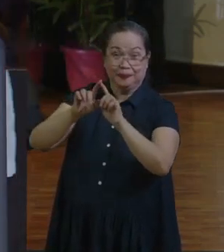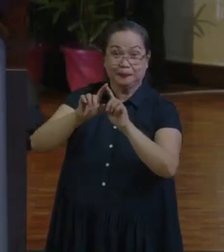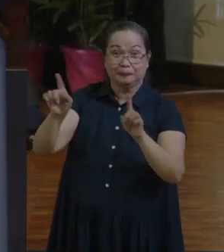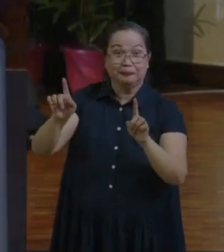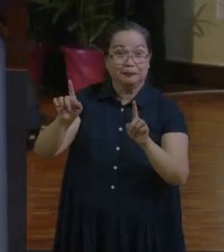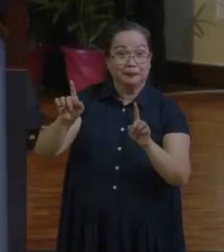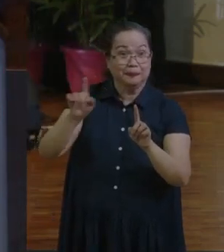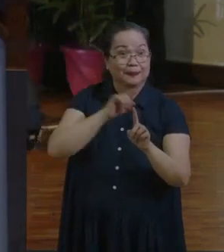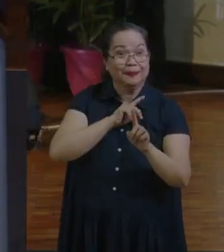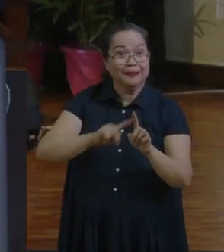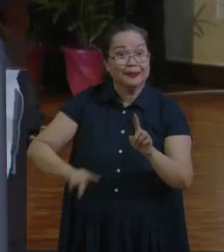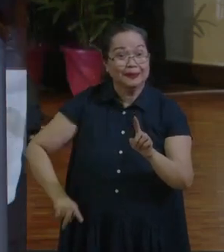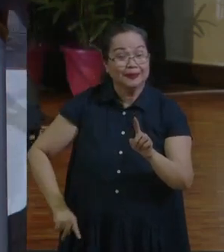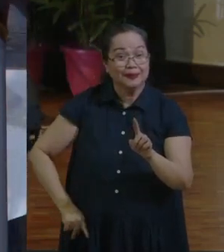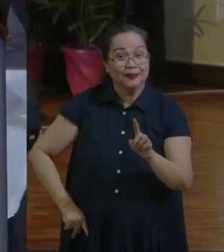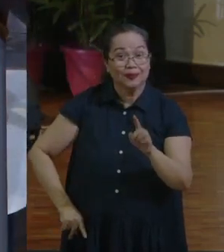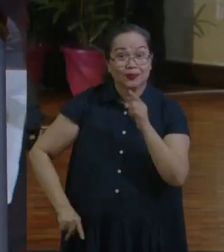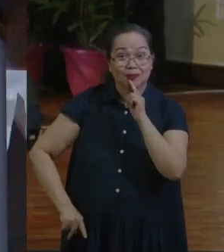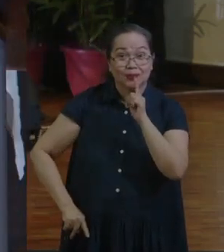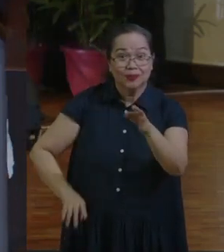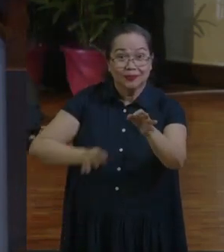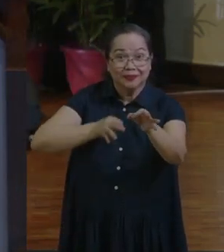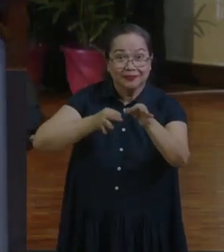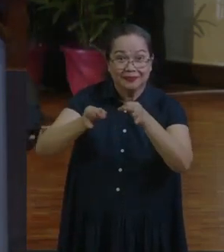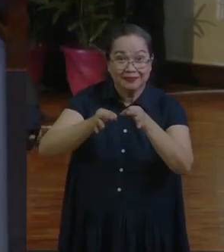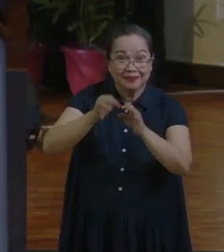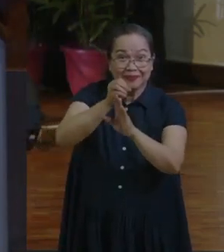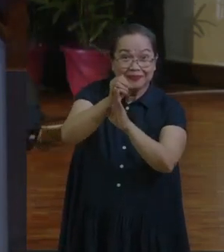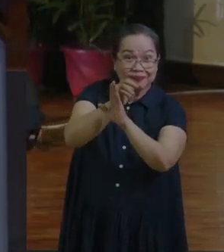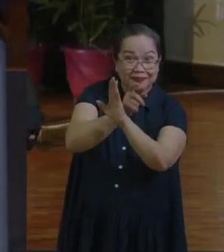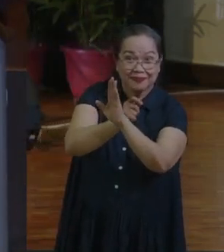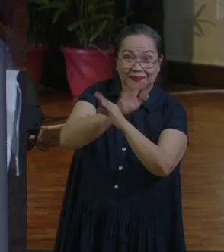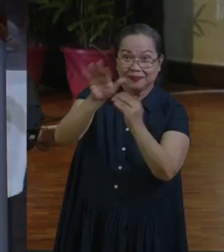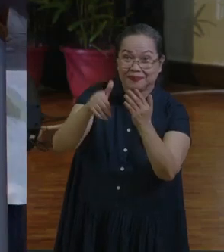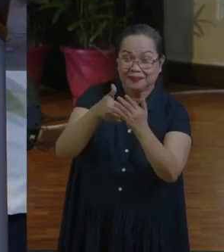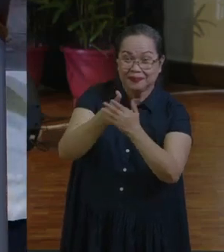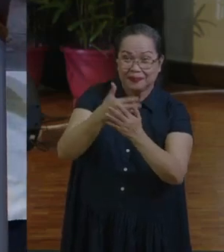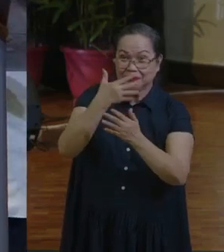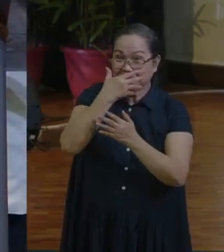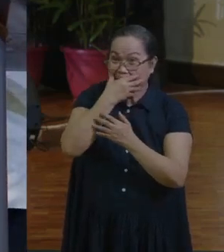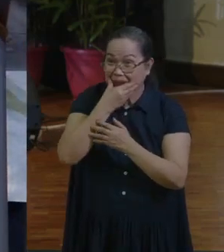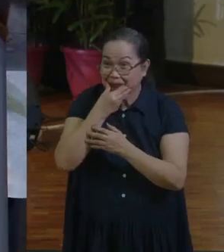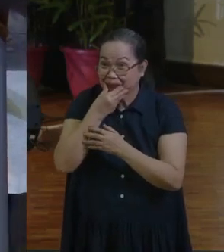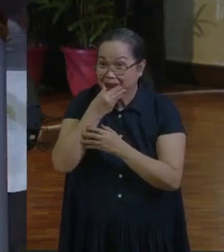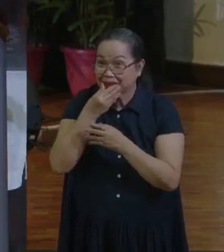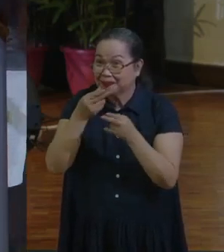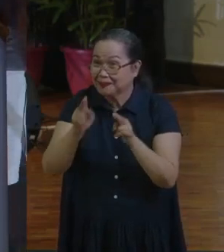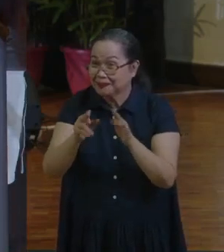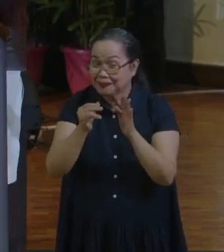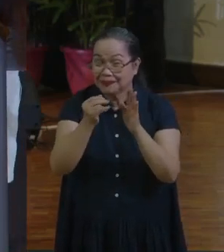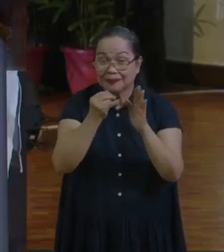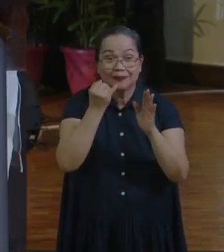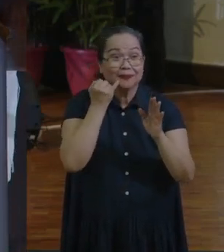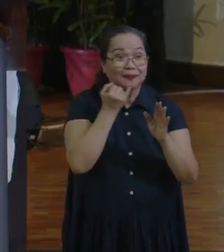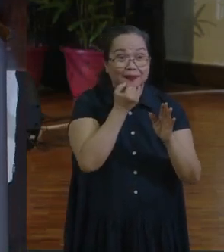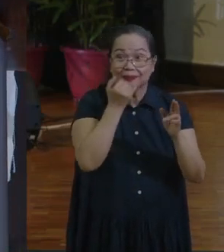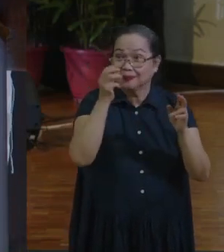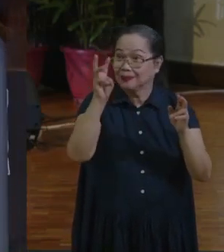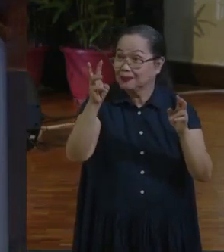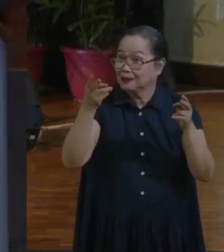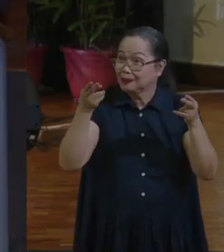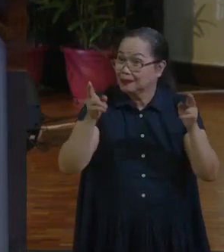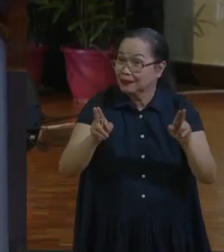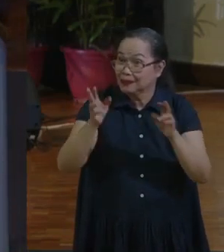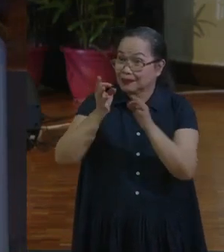na iyon, na kung saan dinescribe ng Old Testament yung lahat ng magagandang mangyayari sa Israel, ay mangyayari pa